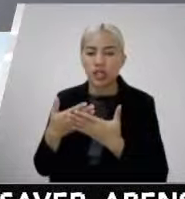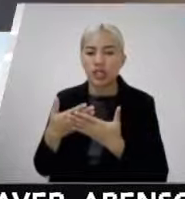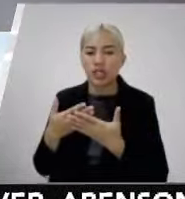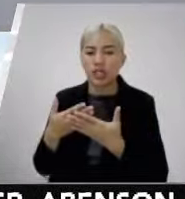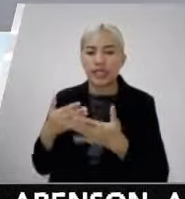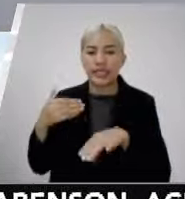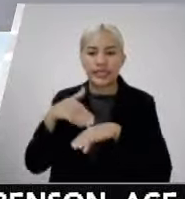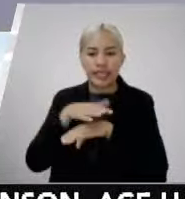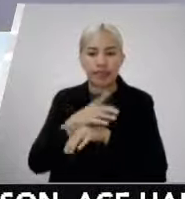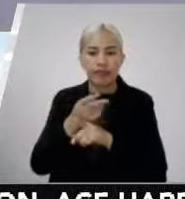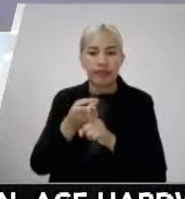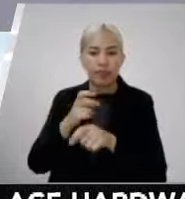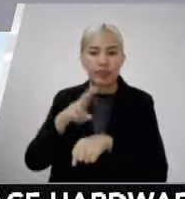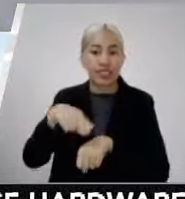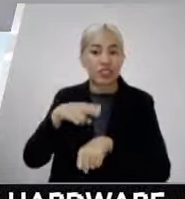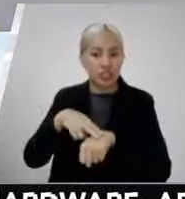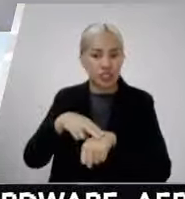saka regional na